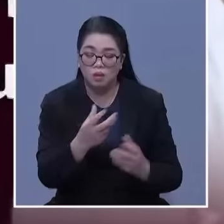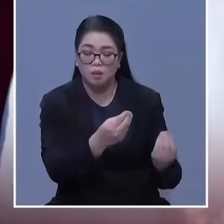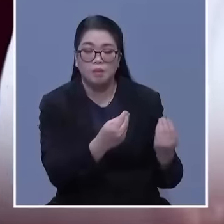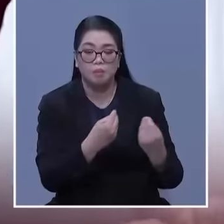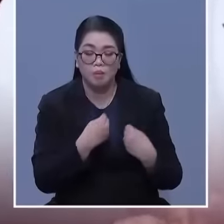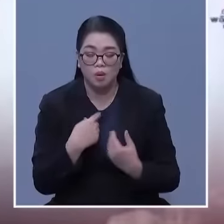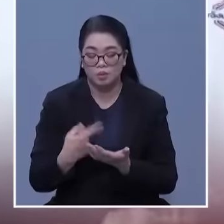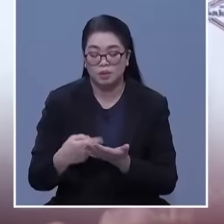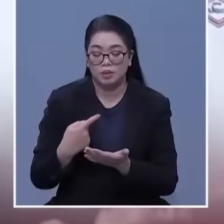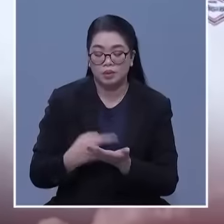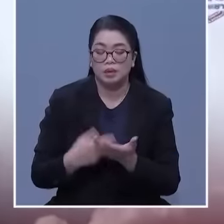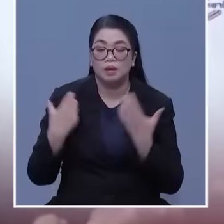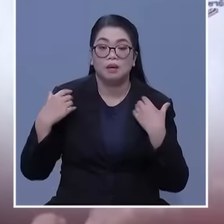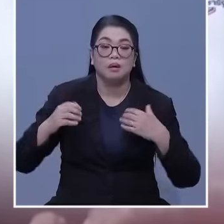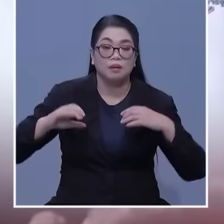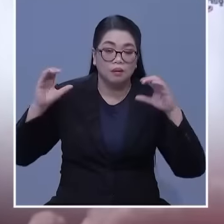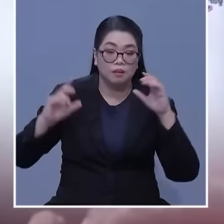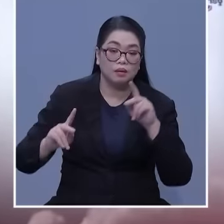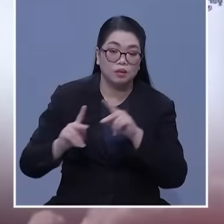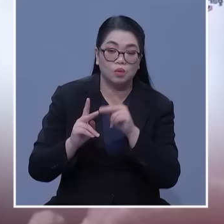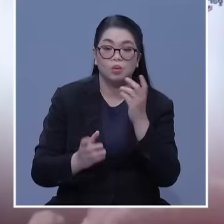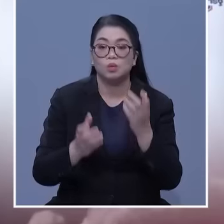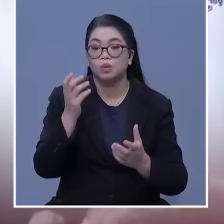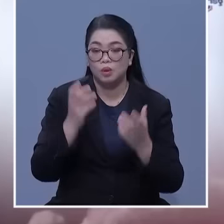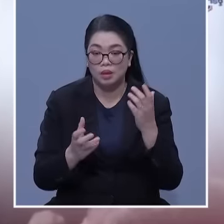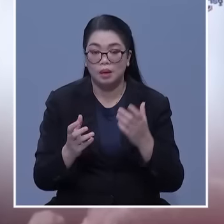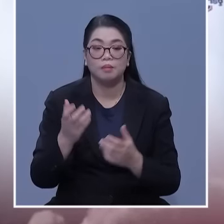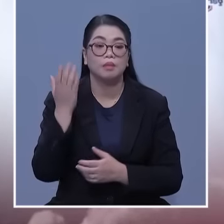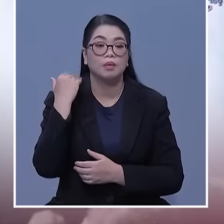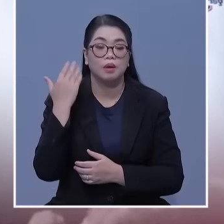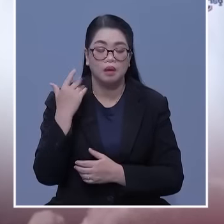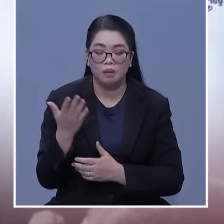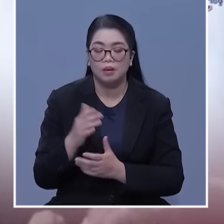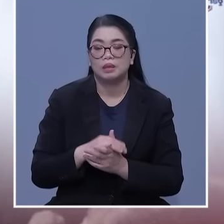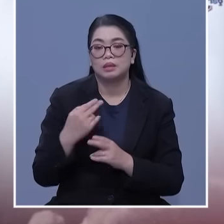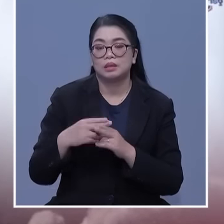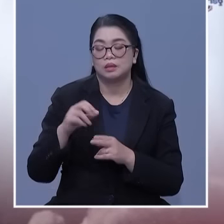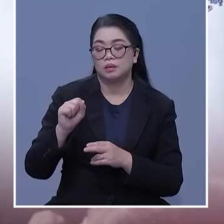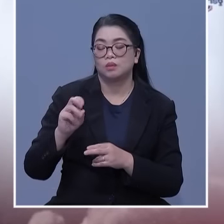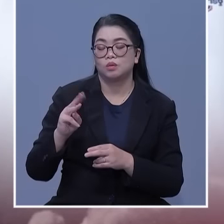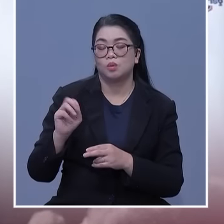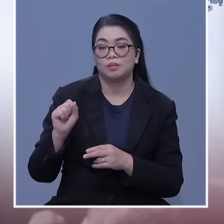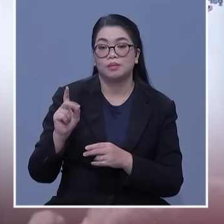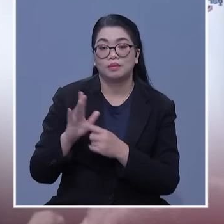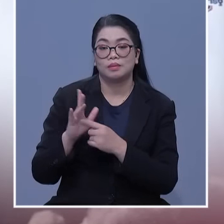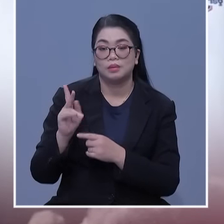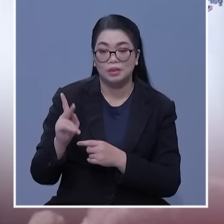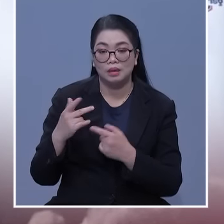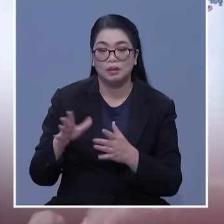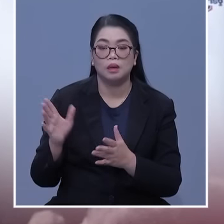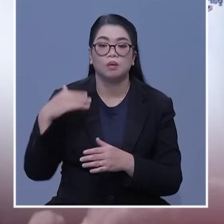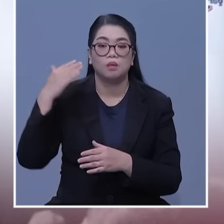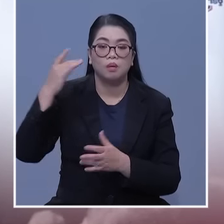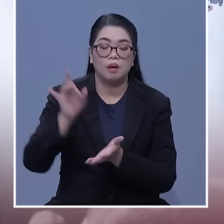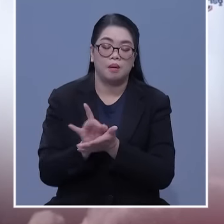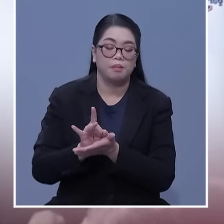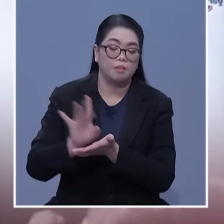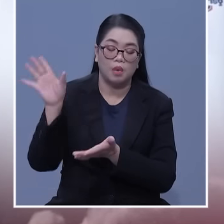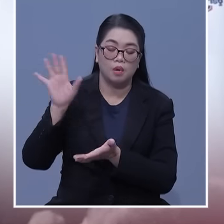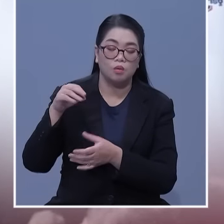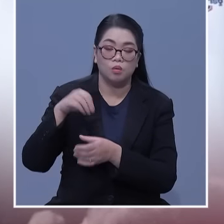เป็นที่ปรึกษาของรัฐมนตรีว่าการกระทรวงยุติธรรมณเวลานั้นก็คือคุณสมศักดิ์เทพสุทินและต่อมาโดนขับออกจากพักพลังประชารั